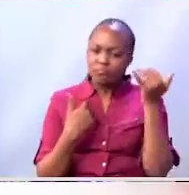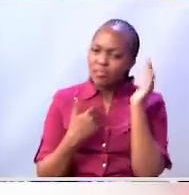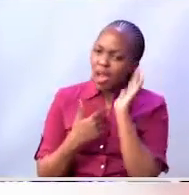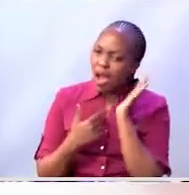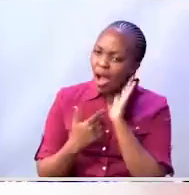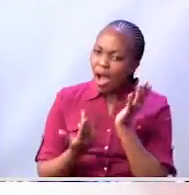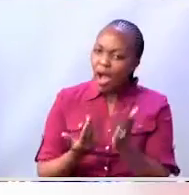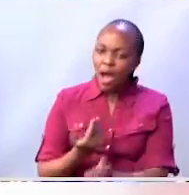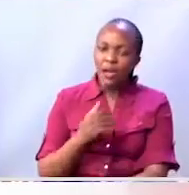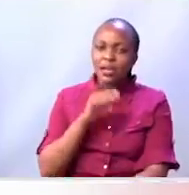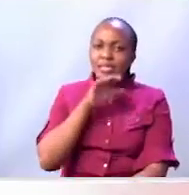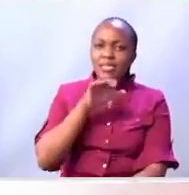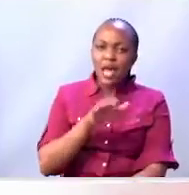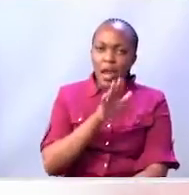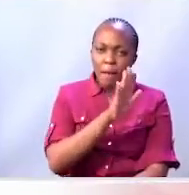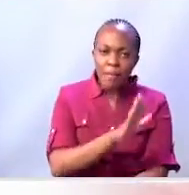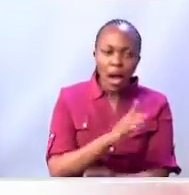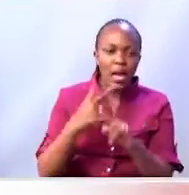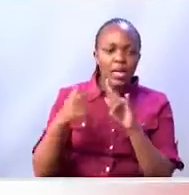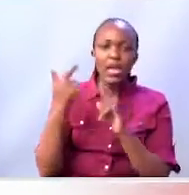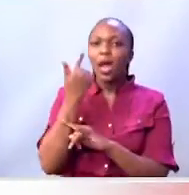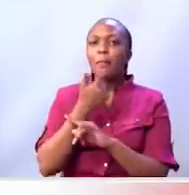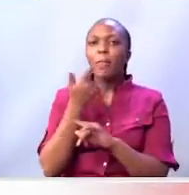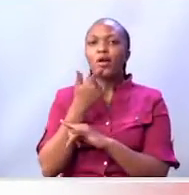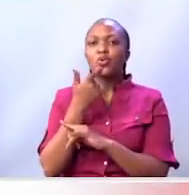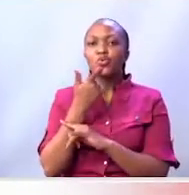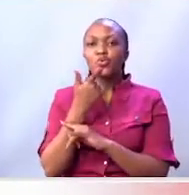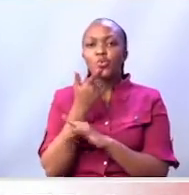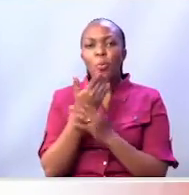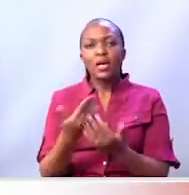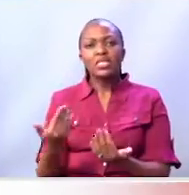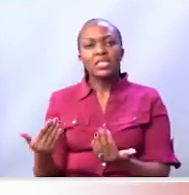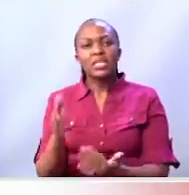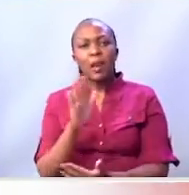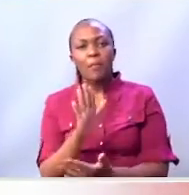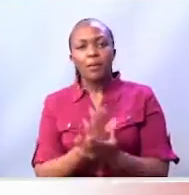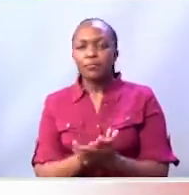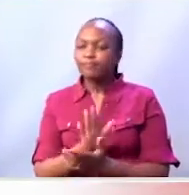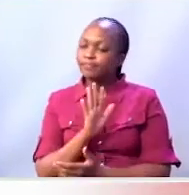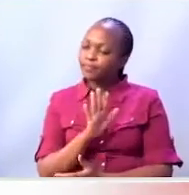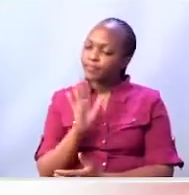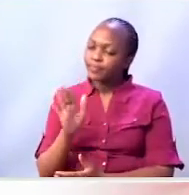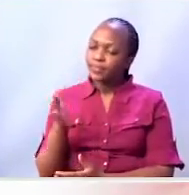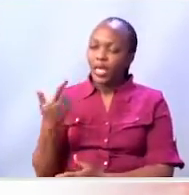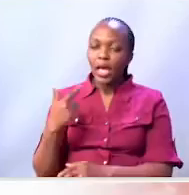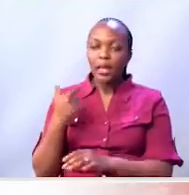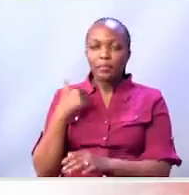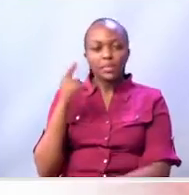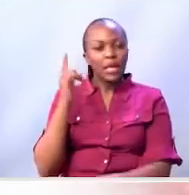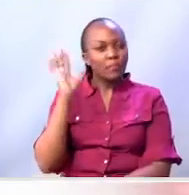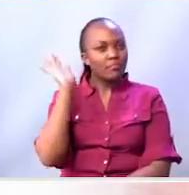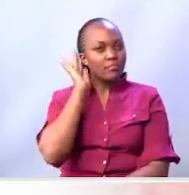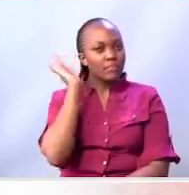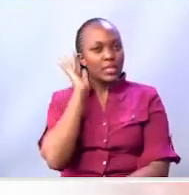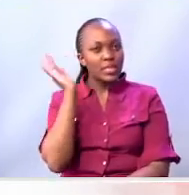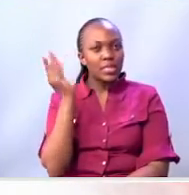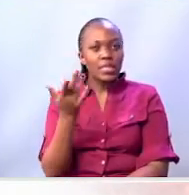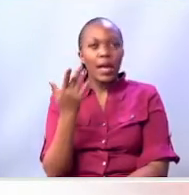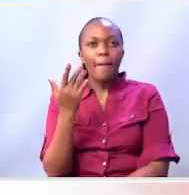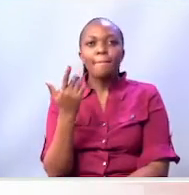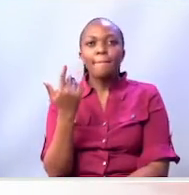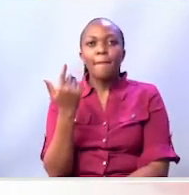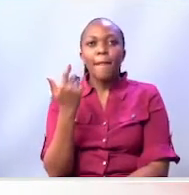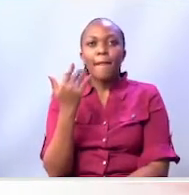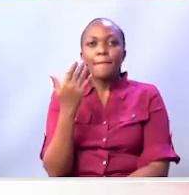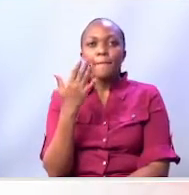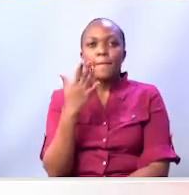ameuawa. Na watoto yake. Hakika wapendwa niliposikia kwamba shemeki yangu amepotea. Mtoto wangu amepatikana ni yeye